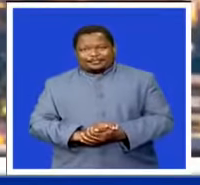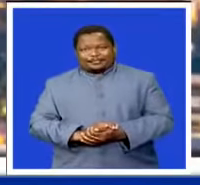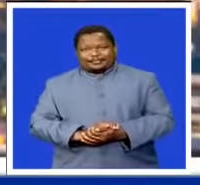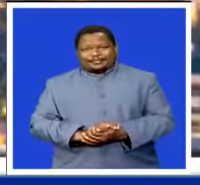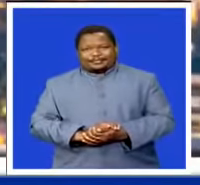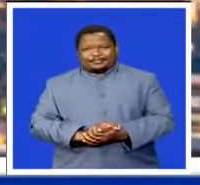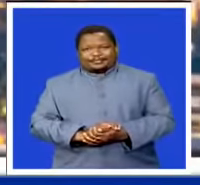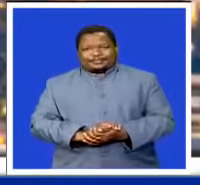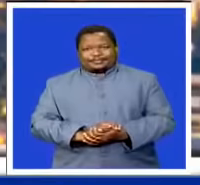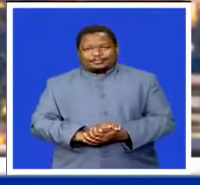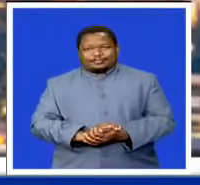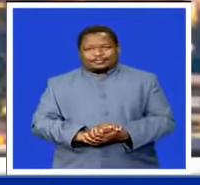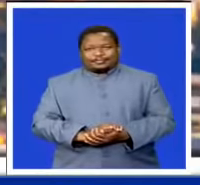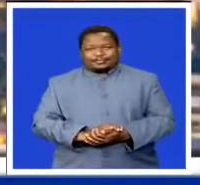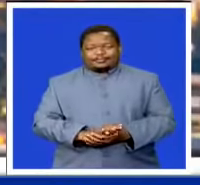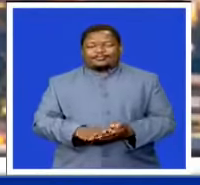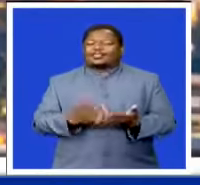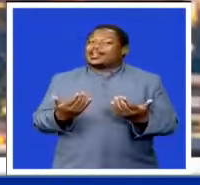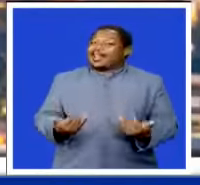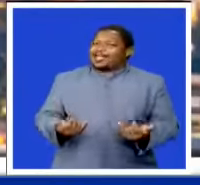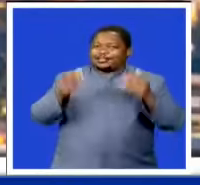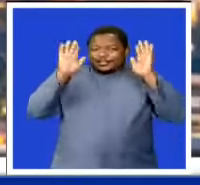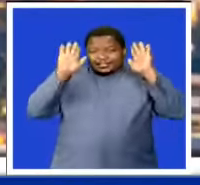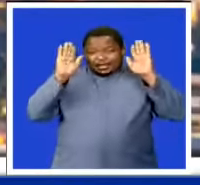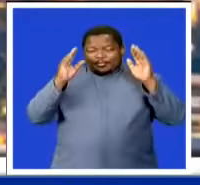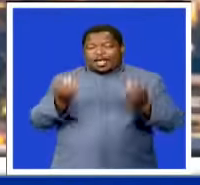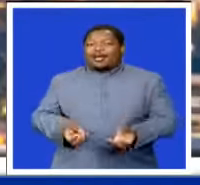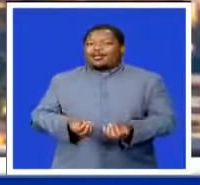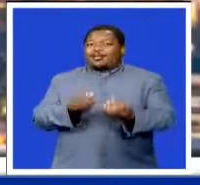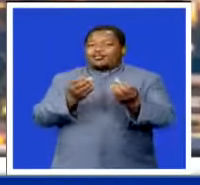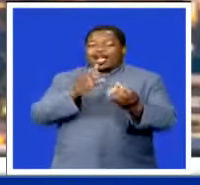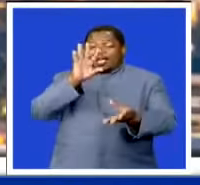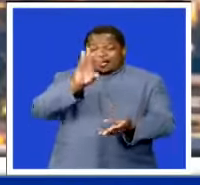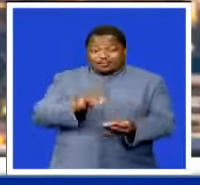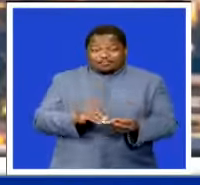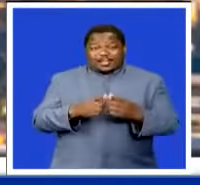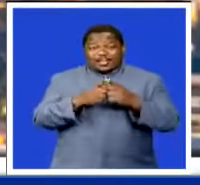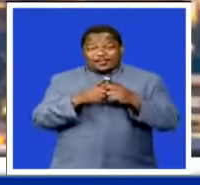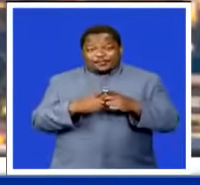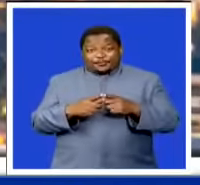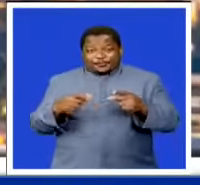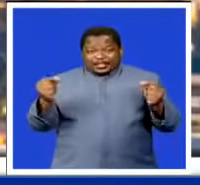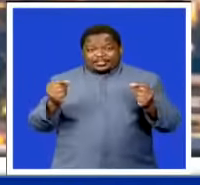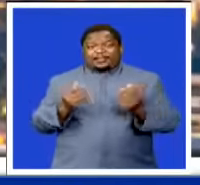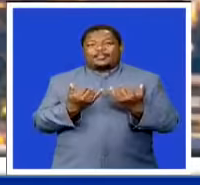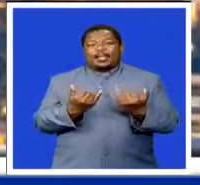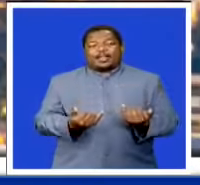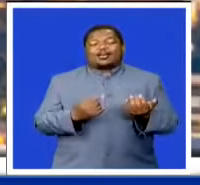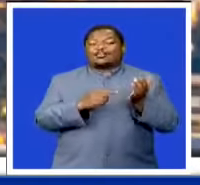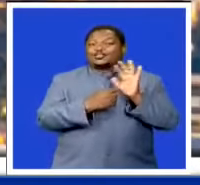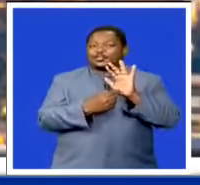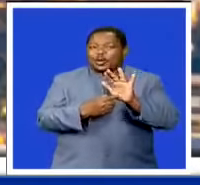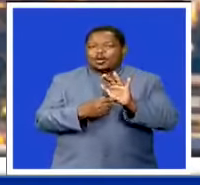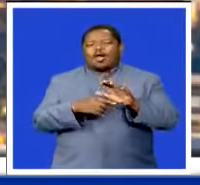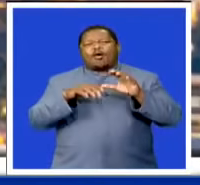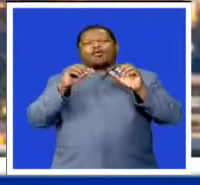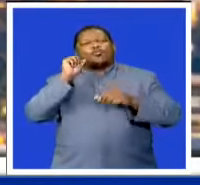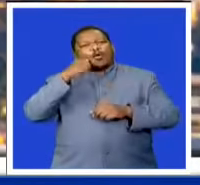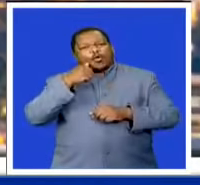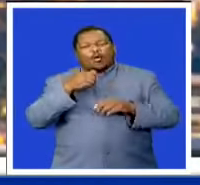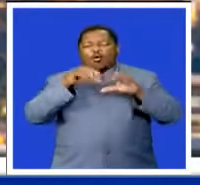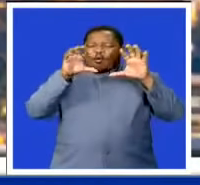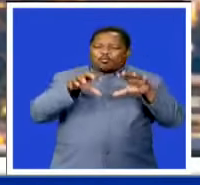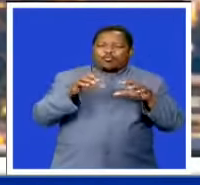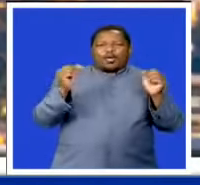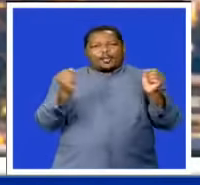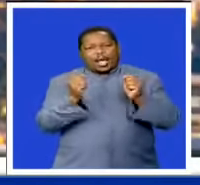Maswahla mahle sidishasidibeka lapho kwe Tindzaba tethu tensimbi yesikhombisa kansi ke kulesi sikhathi samanje sidashiya naso simo selitulu